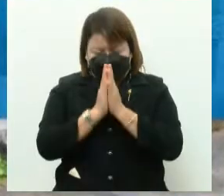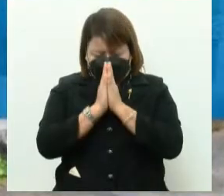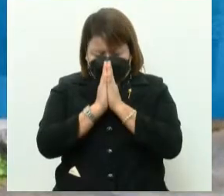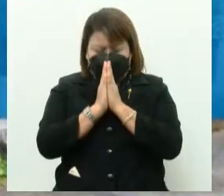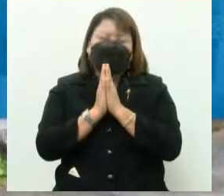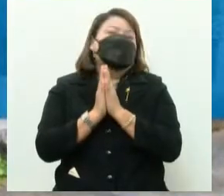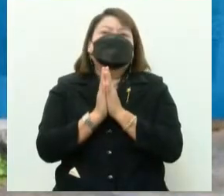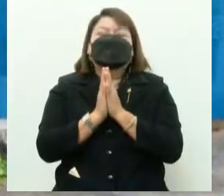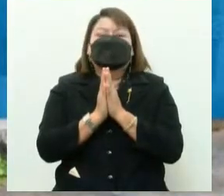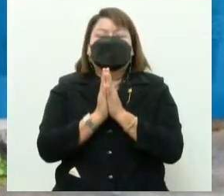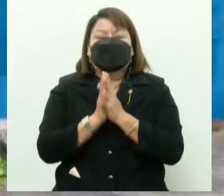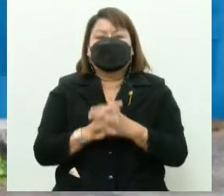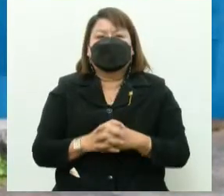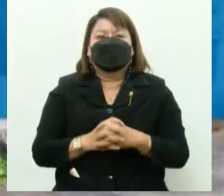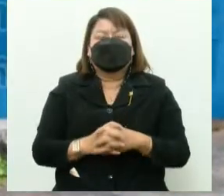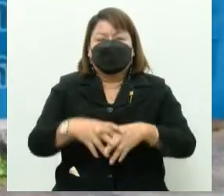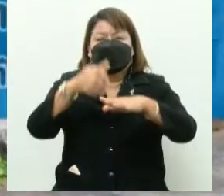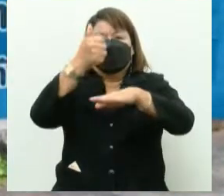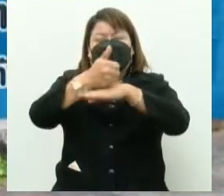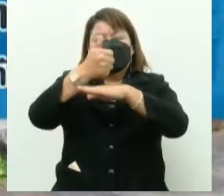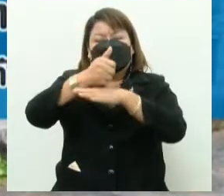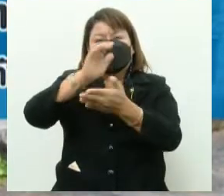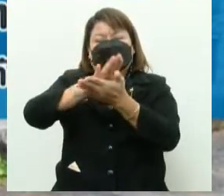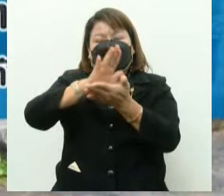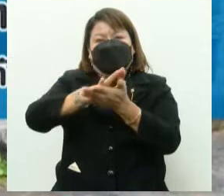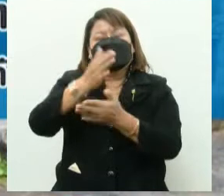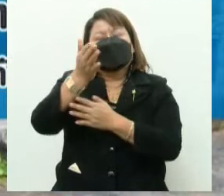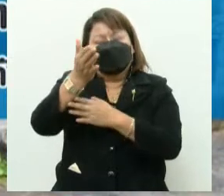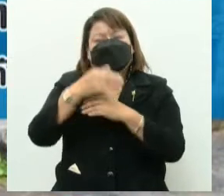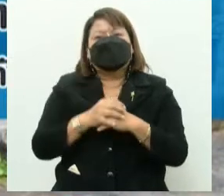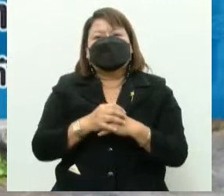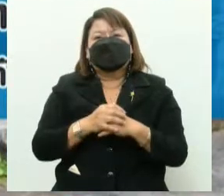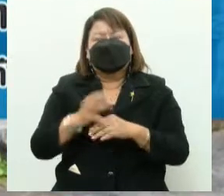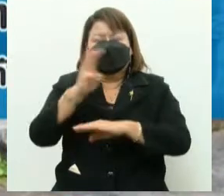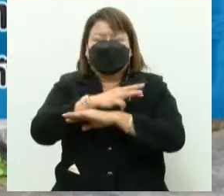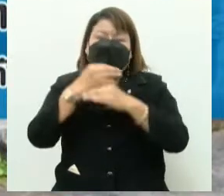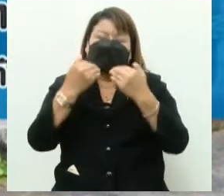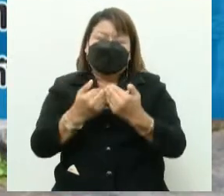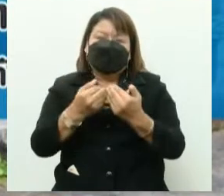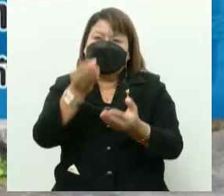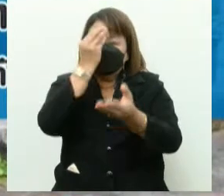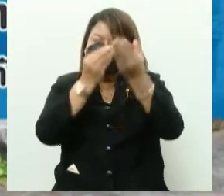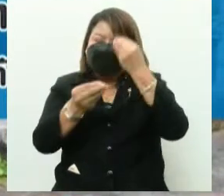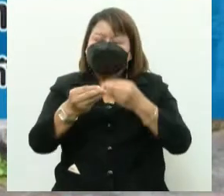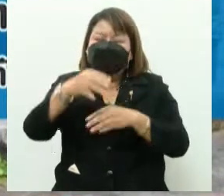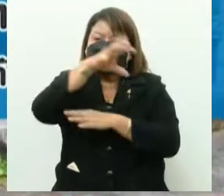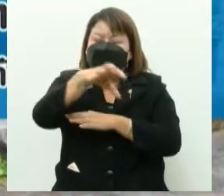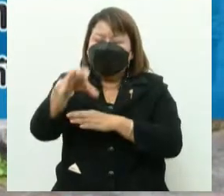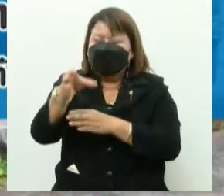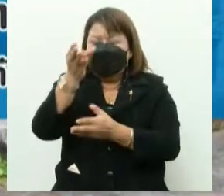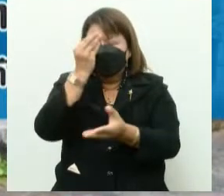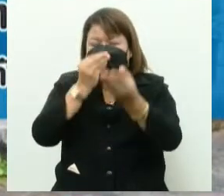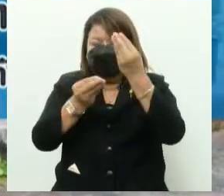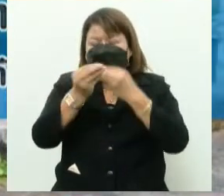นายปราณวัฒน์จันทงผู้อำนวยการโรงเรียนตะกั่วป่าคีรีเกตวันนี้เราจะมาศึกษาเรียนรู้วัดพระธาตุคีรีเก